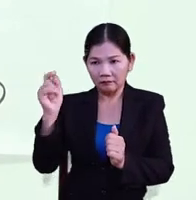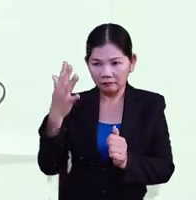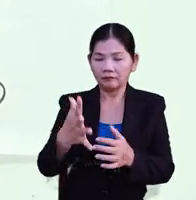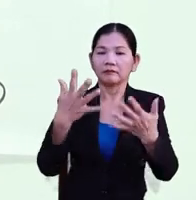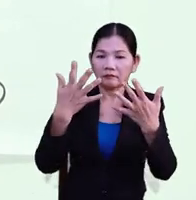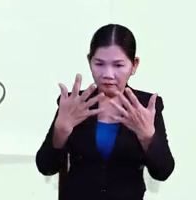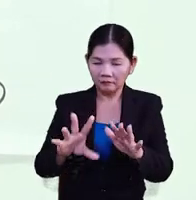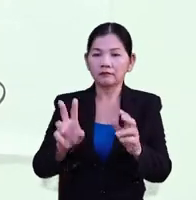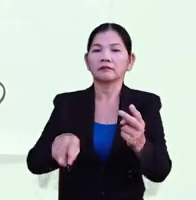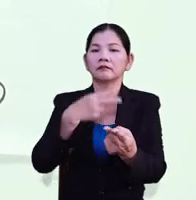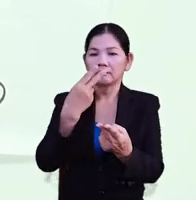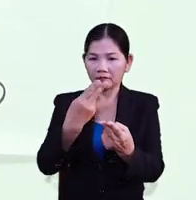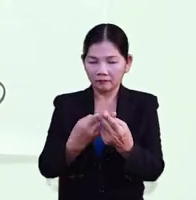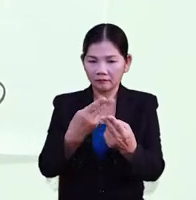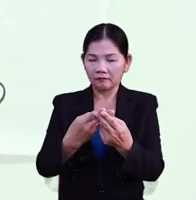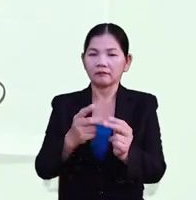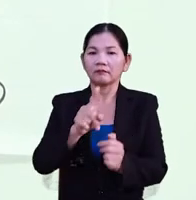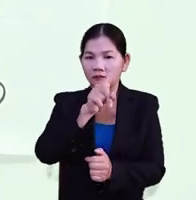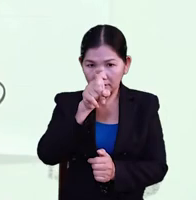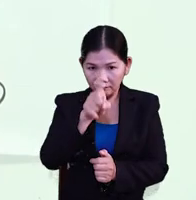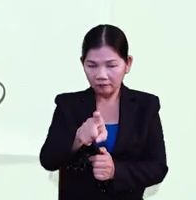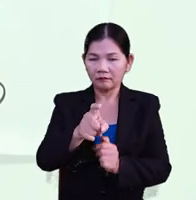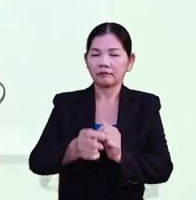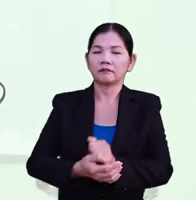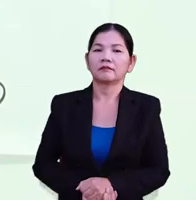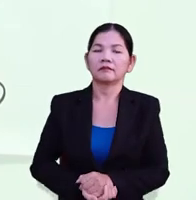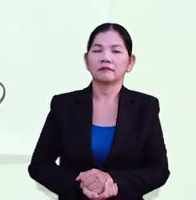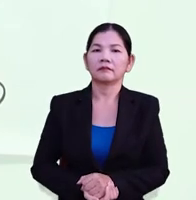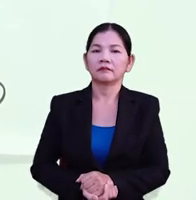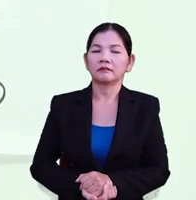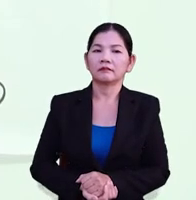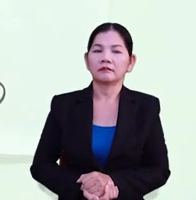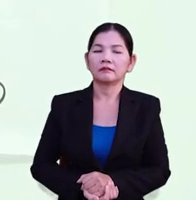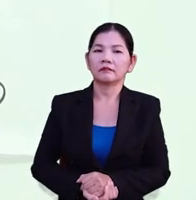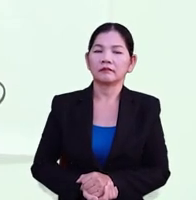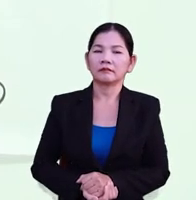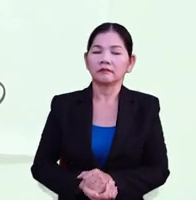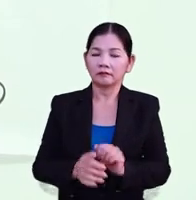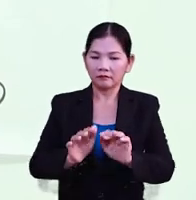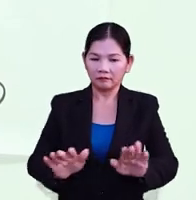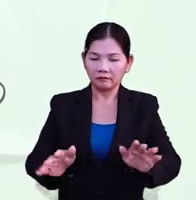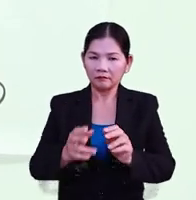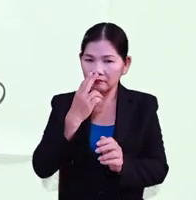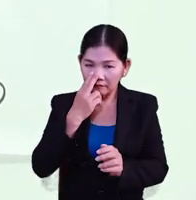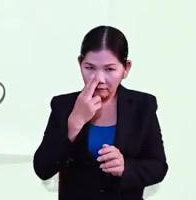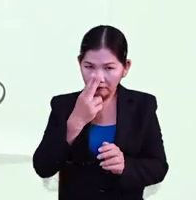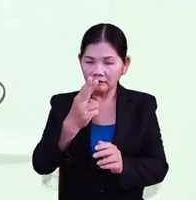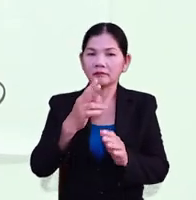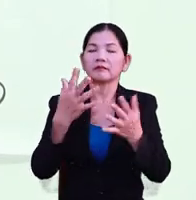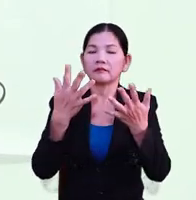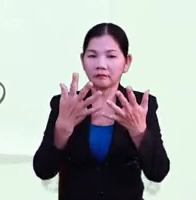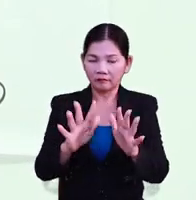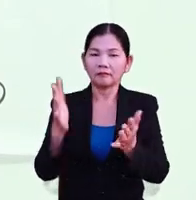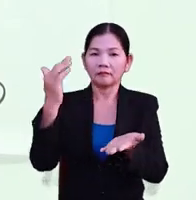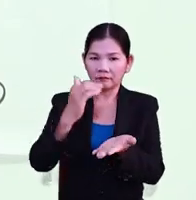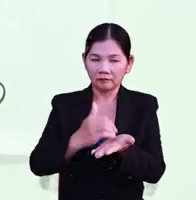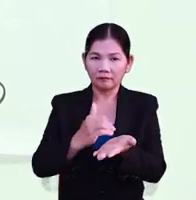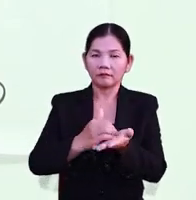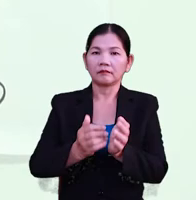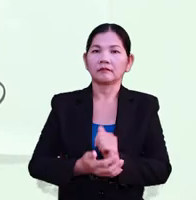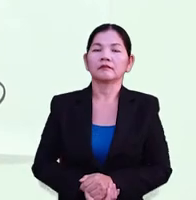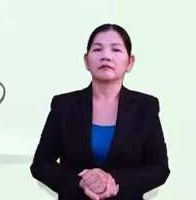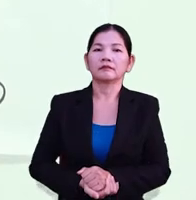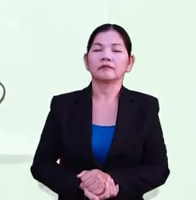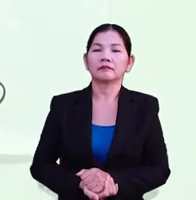រួចឆ្លើយសំណួរចាអញ្ចឹងកូនកូនអំបាញ់មិញបានពិនិត្យរូបចាម្ដងហើយណា